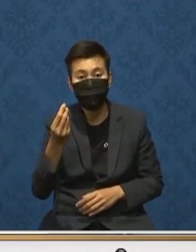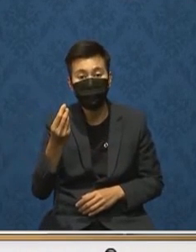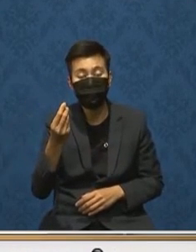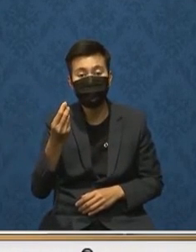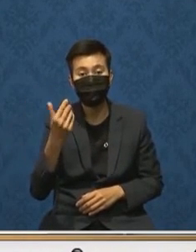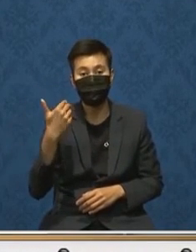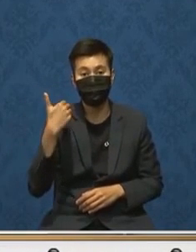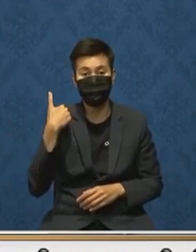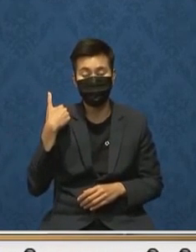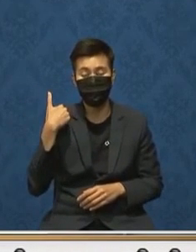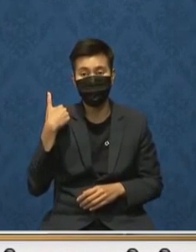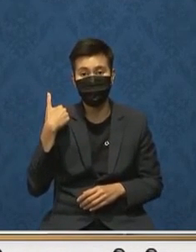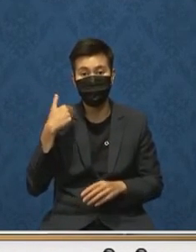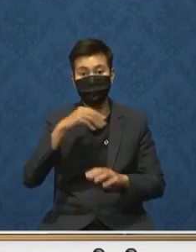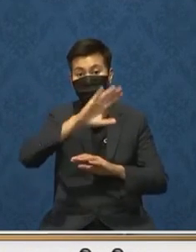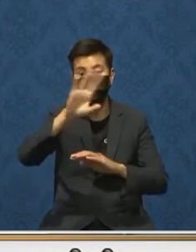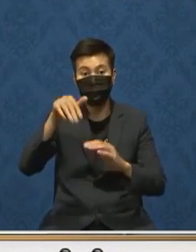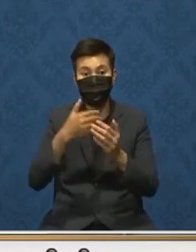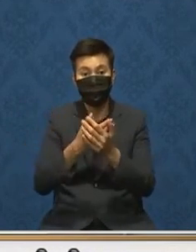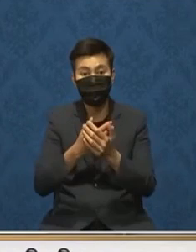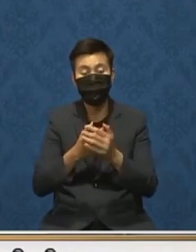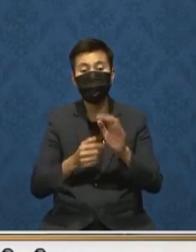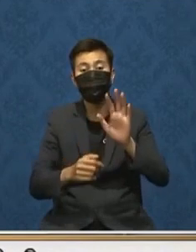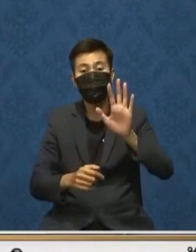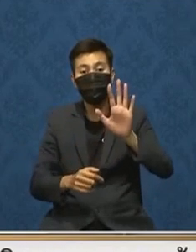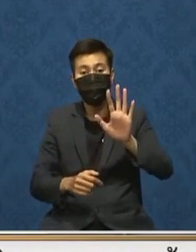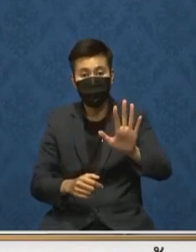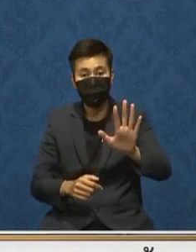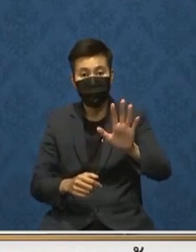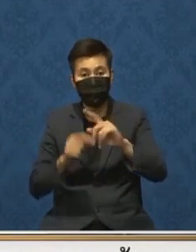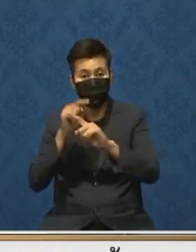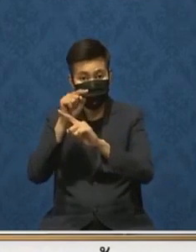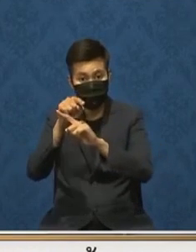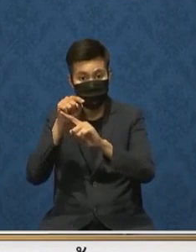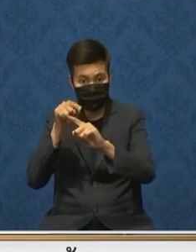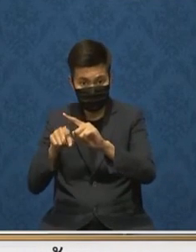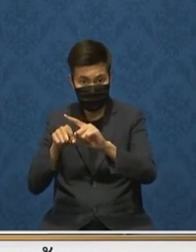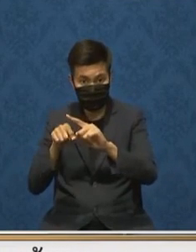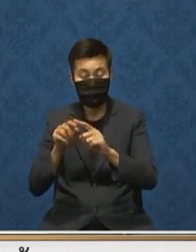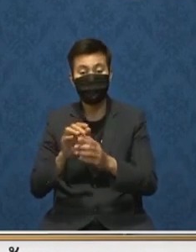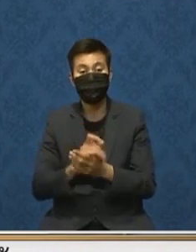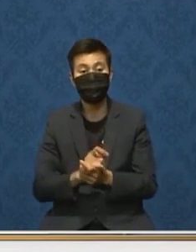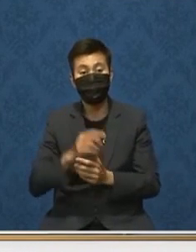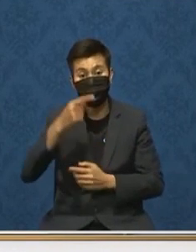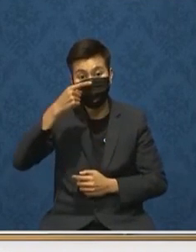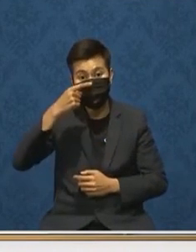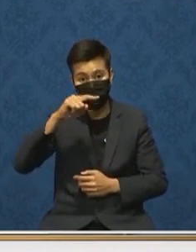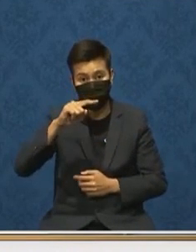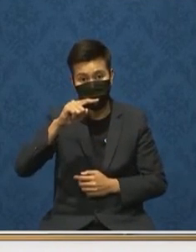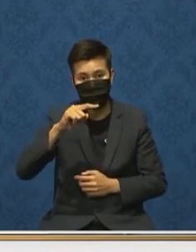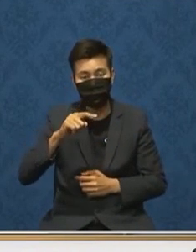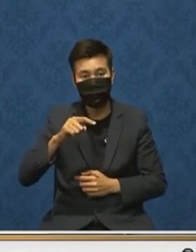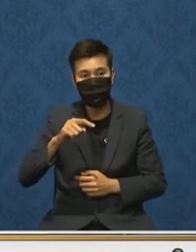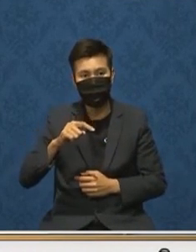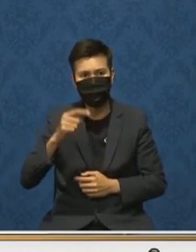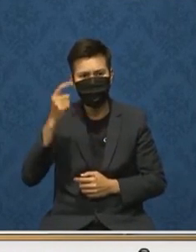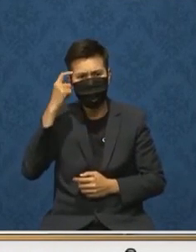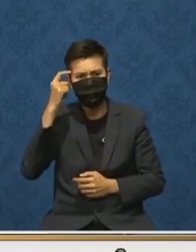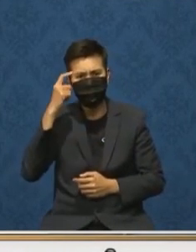มีประมาณ 5% ท่านประธานประมาณ 5% ในประเทศไทยเนี่ยผมคิดว่าก็คงไม่แตกต่าง